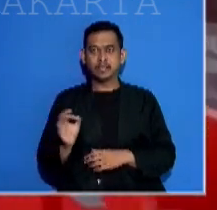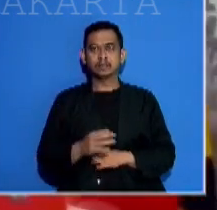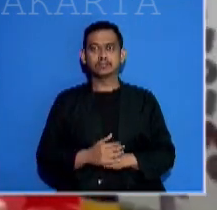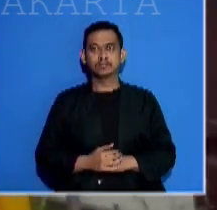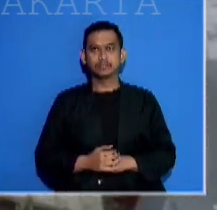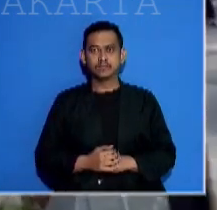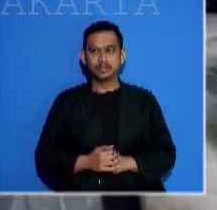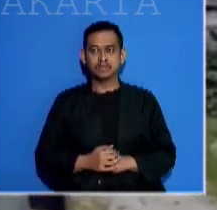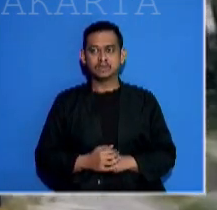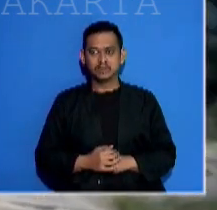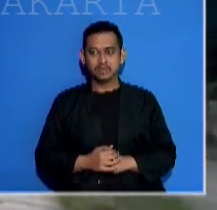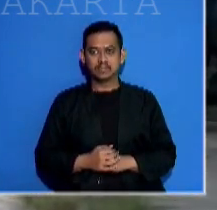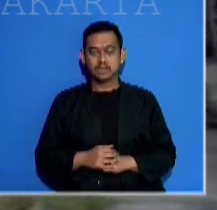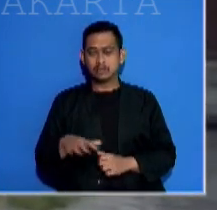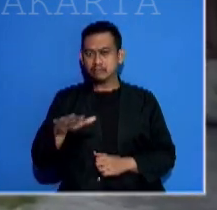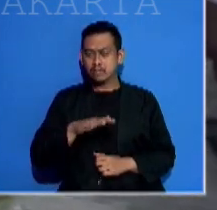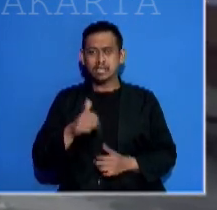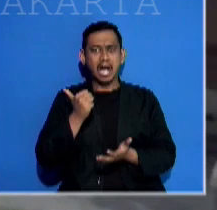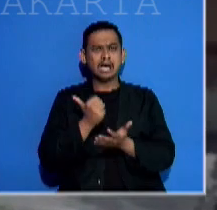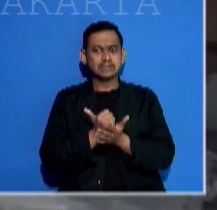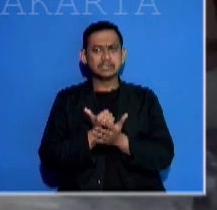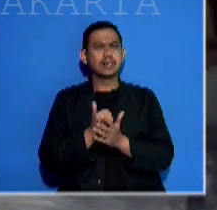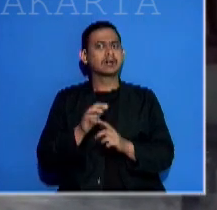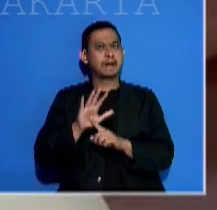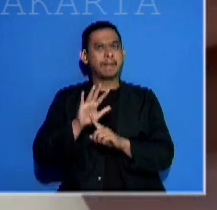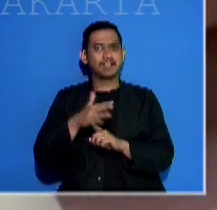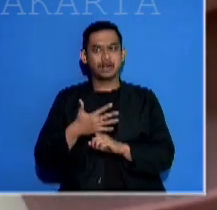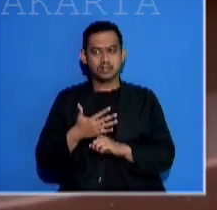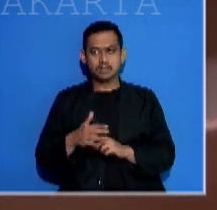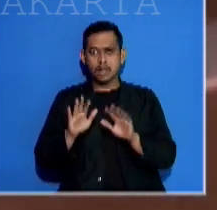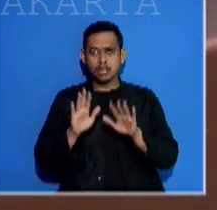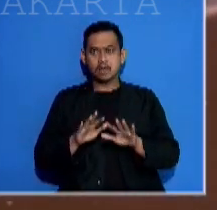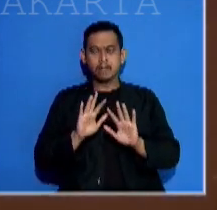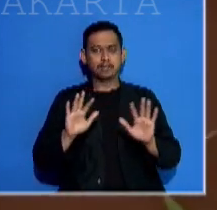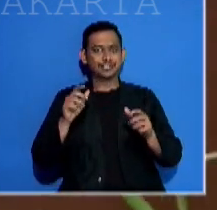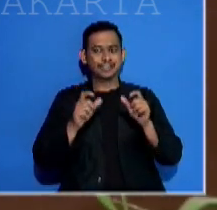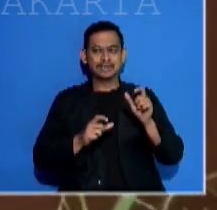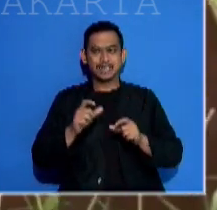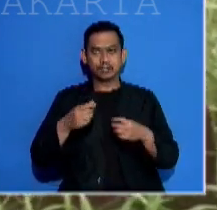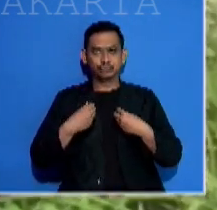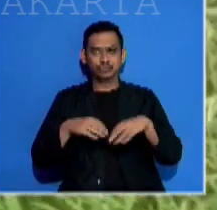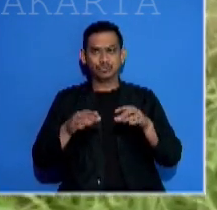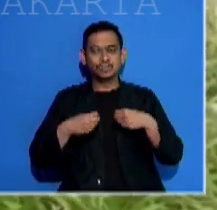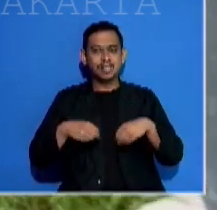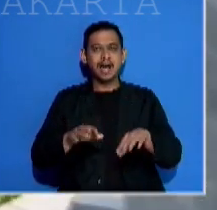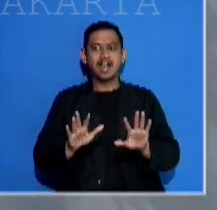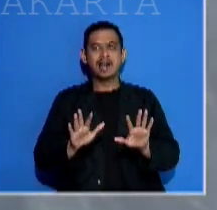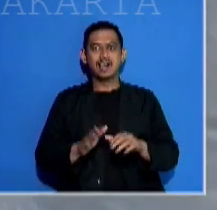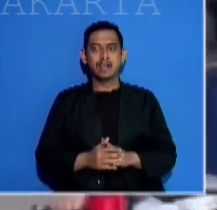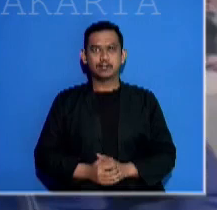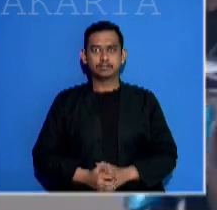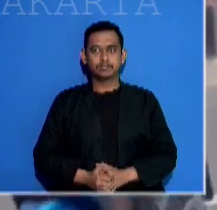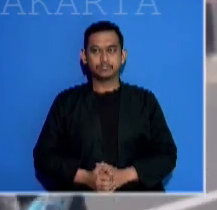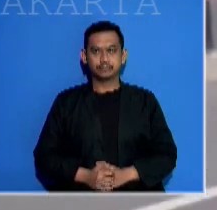Kawasan Manding terletak di Bantul, Daerah Istimewa Yogyakarta. Dihuni oleh deretan showroom dan toko yang jumlahnya ada sekitar 40